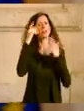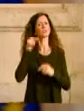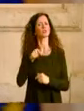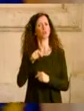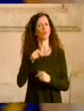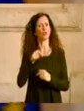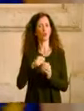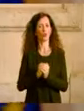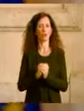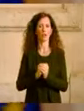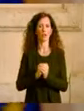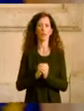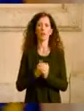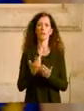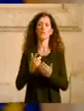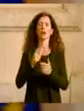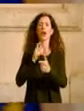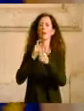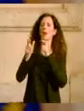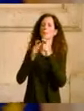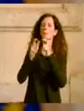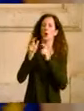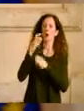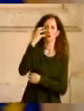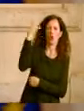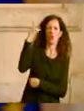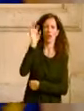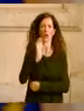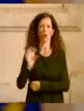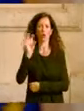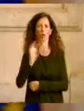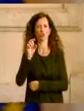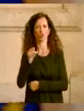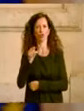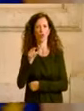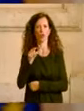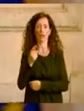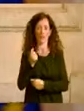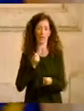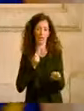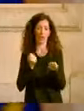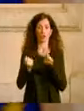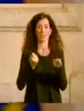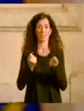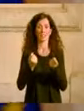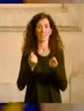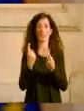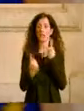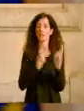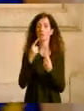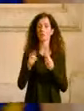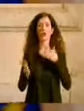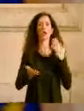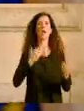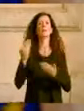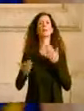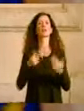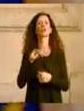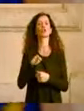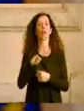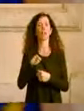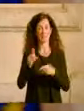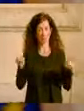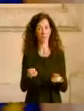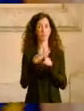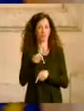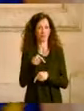che un assetto ordinamentale come questo, nel gestire un'emergenza di questo tipo, denuncia di per sé oggettivamente